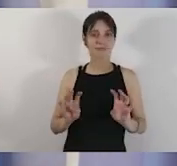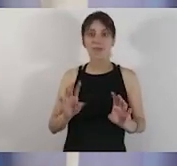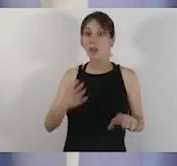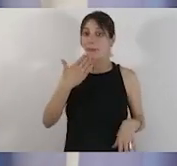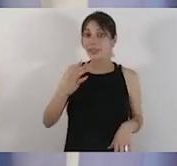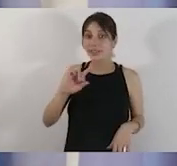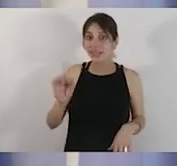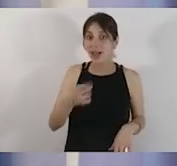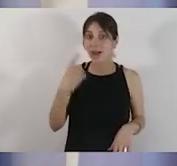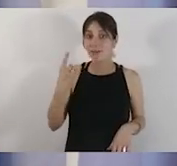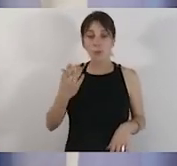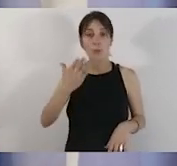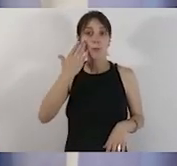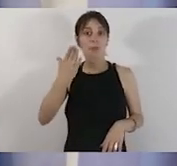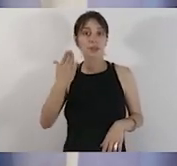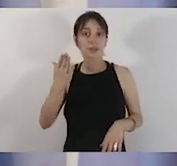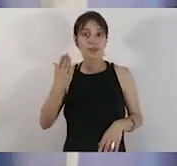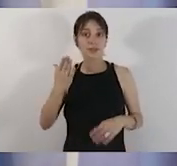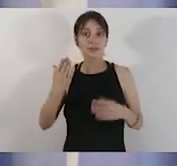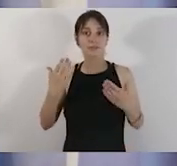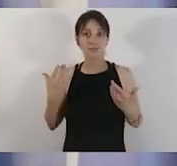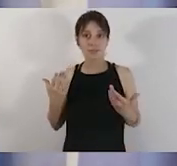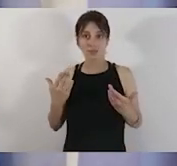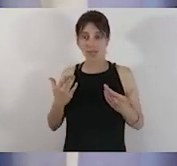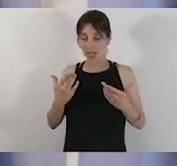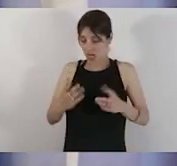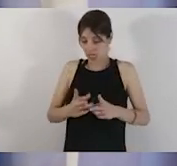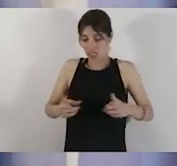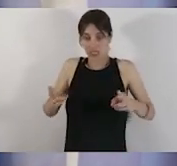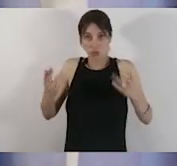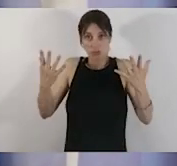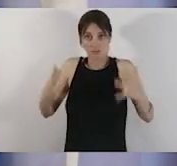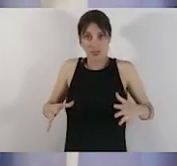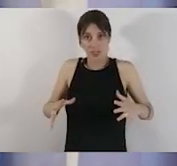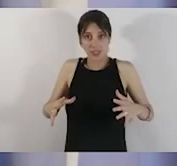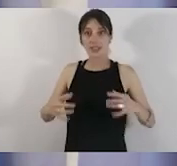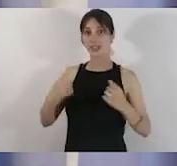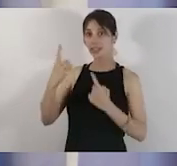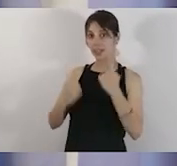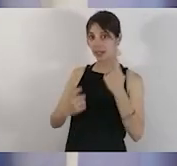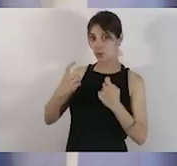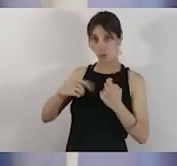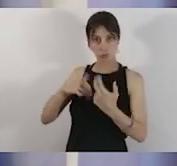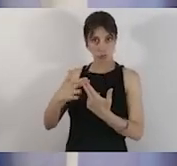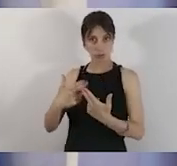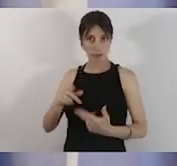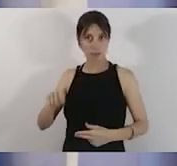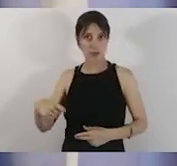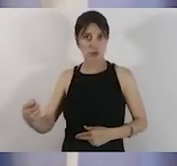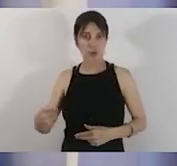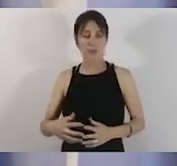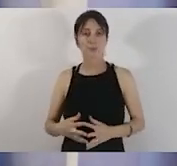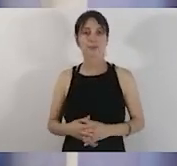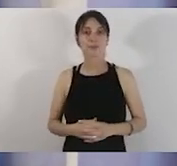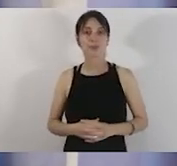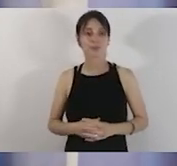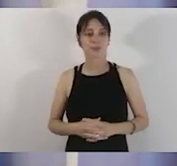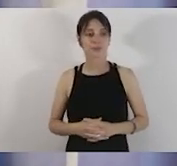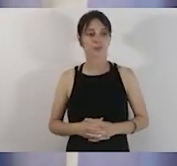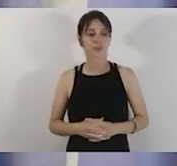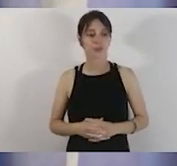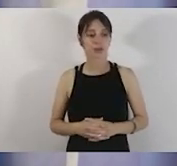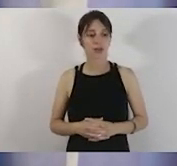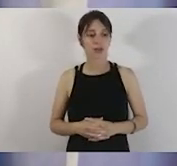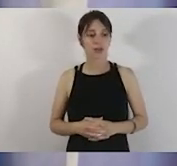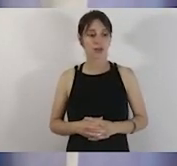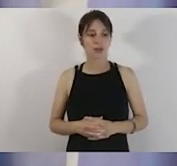Merci à vous. De toute façon, si vous aviez des questions après la séance, on y répondrait bien volontiers. Je reprends